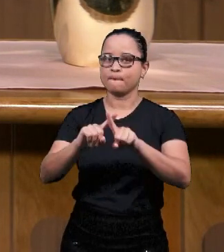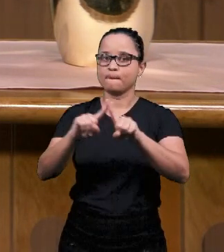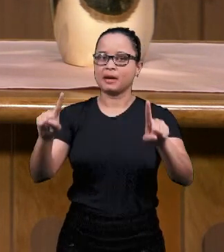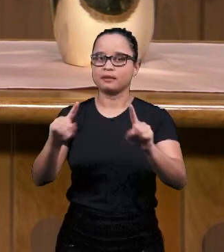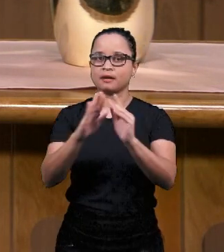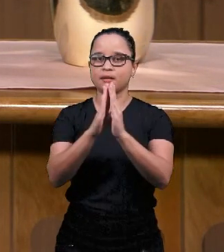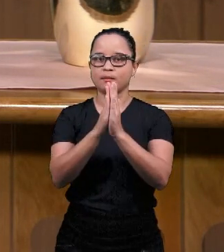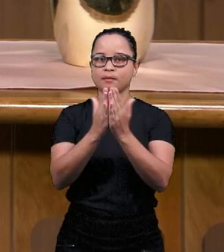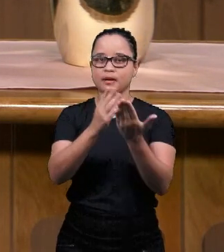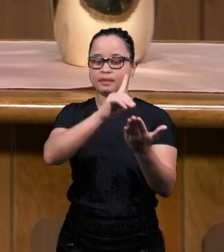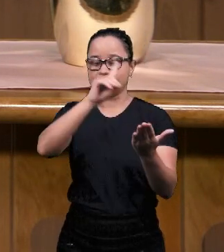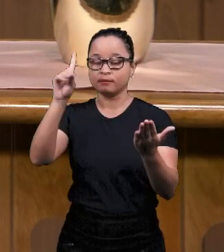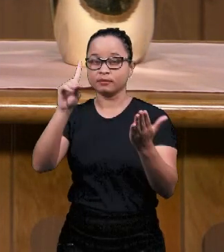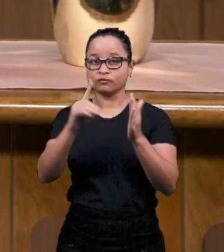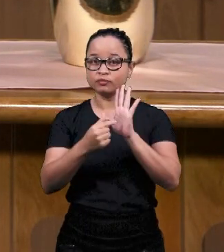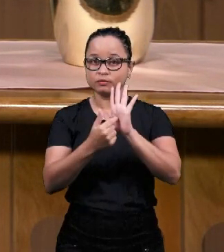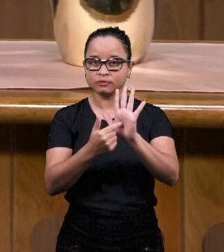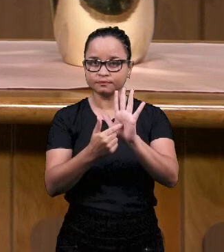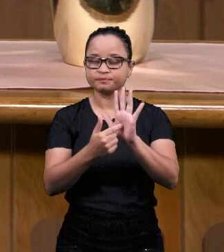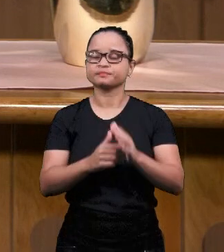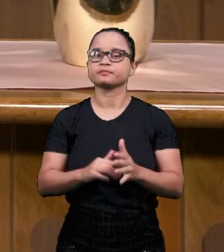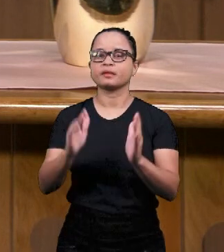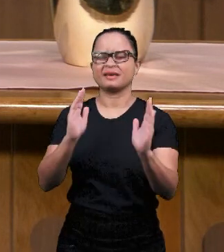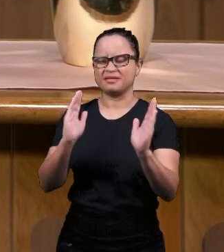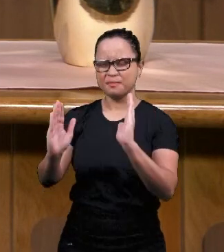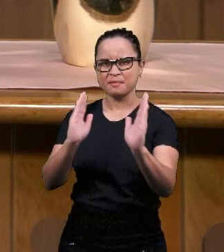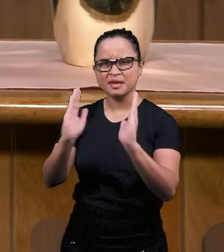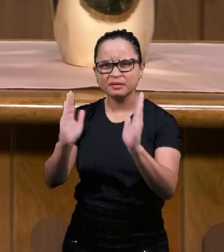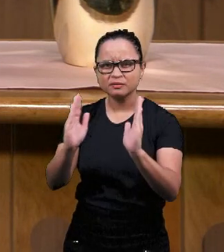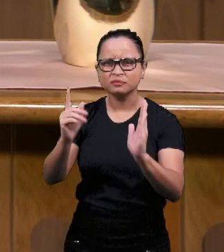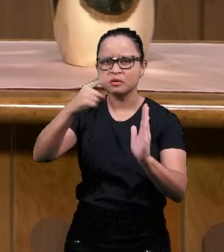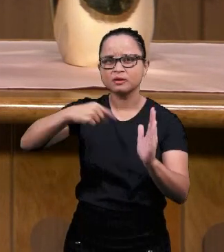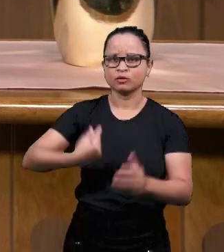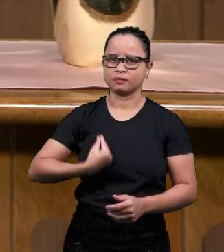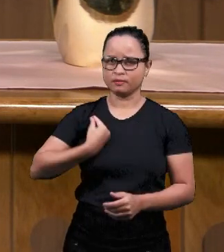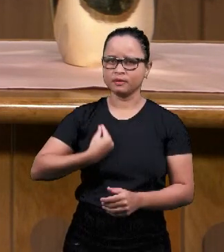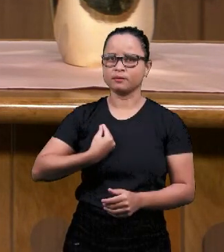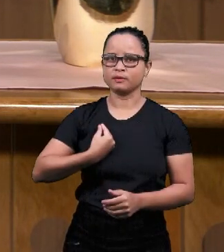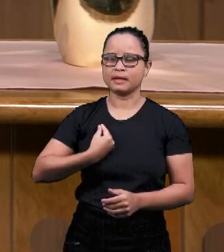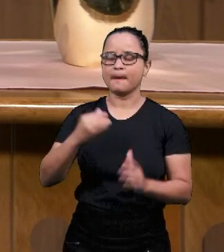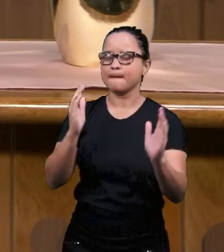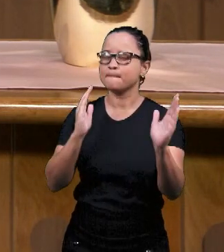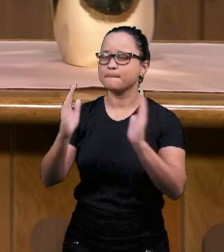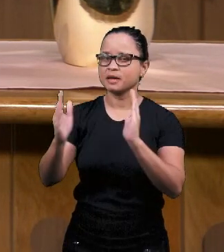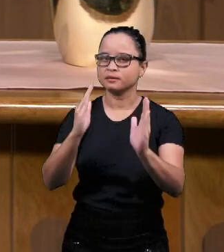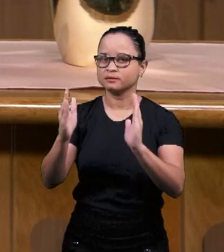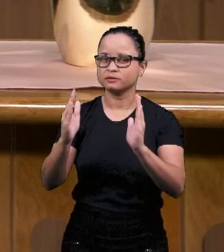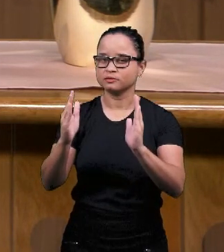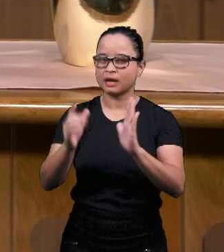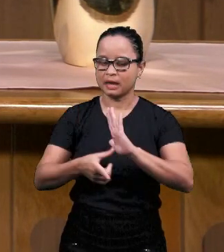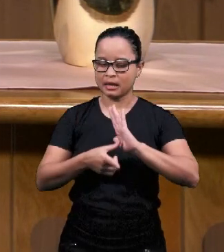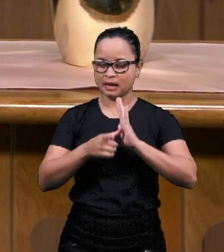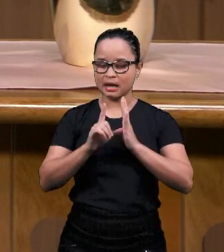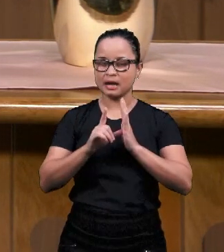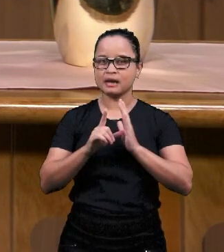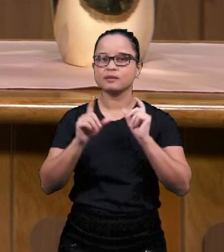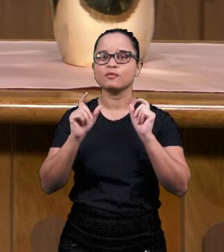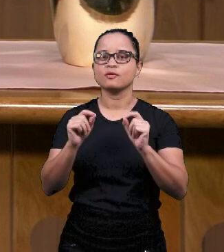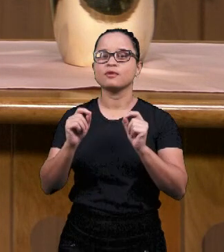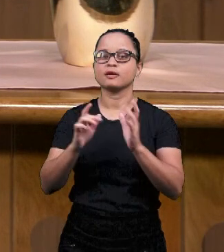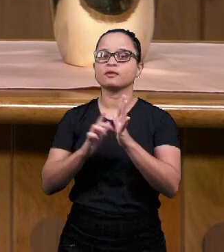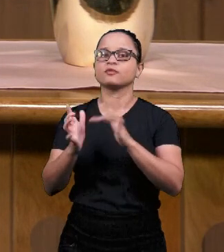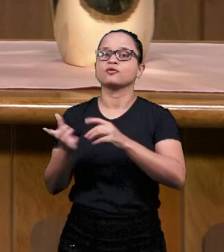дни. Никто в этом не сомневается, но Слово Божье говорит, что эти дни, которые мы с вами живем, это